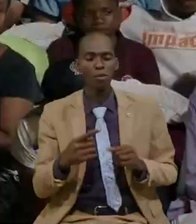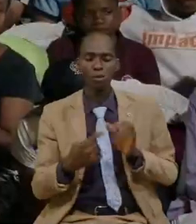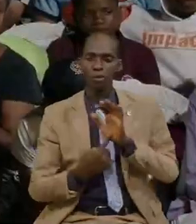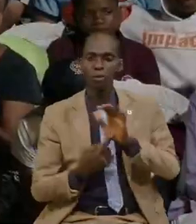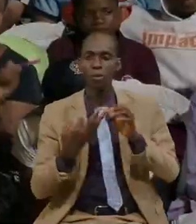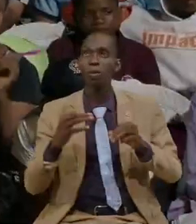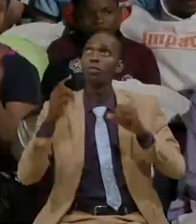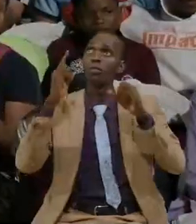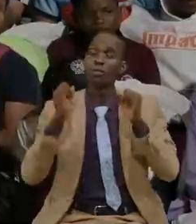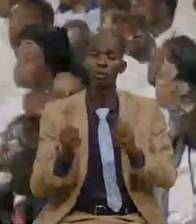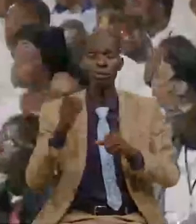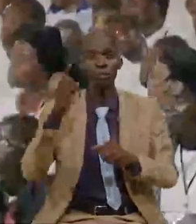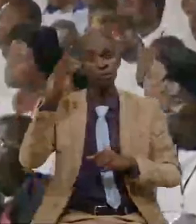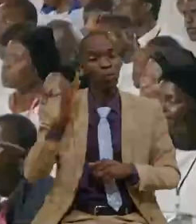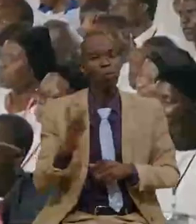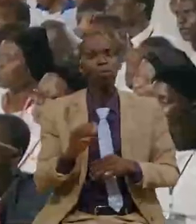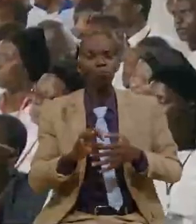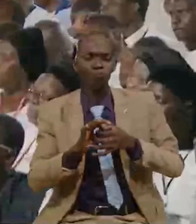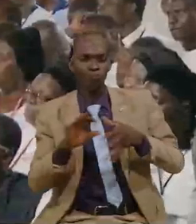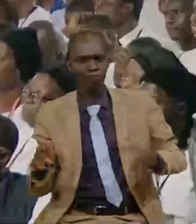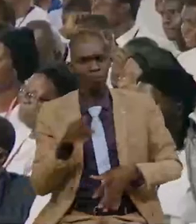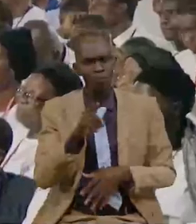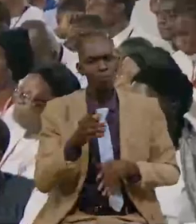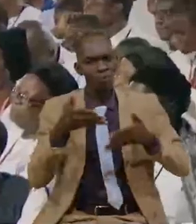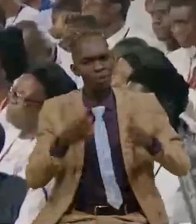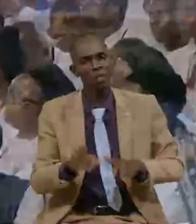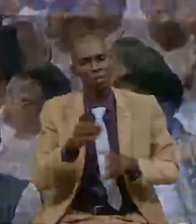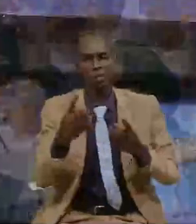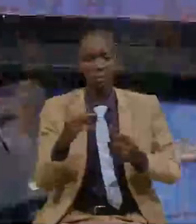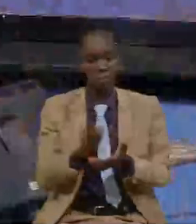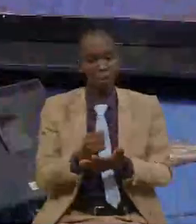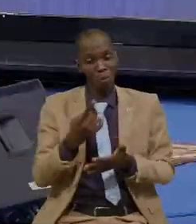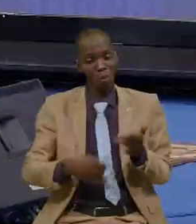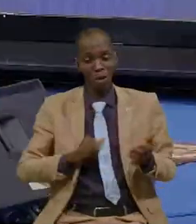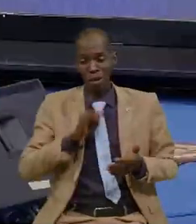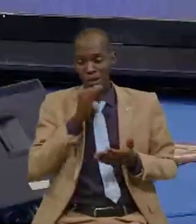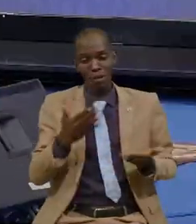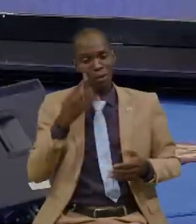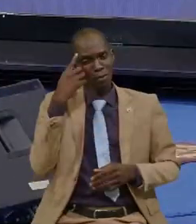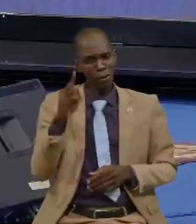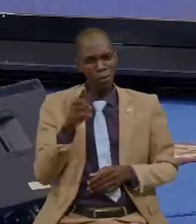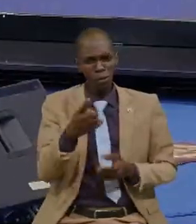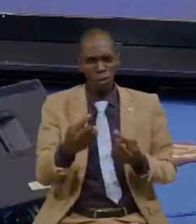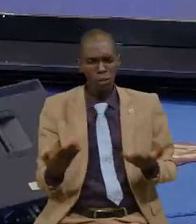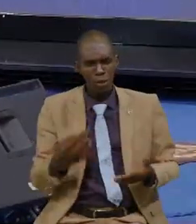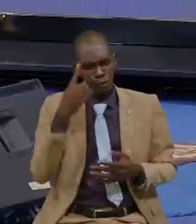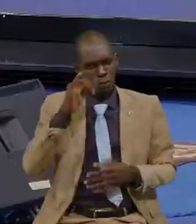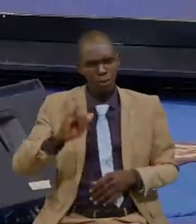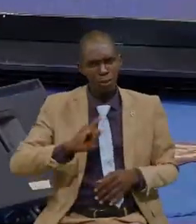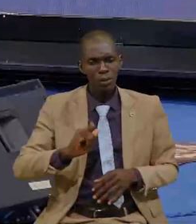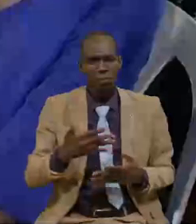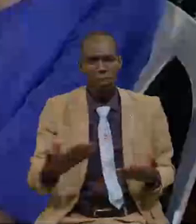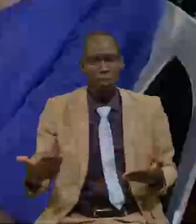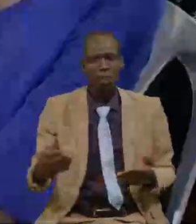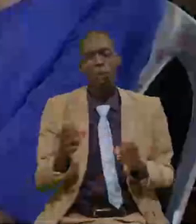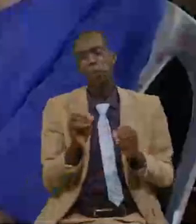manifestation, déliez-le et laissez-le aller. Je suis venu pour cela. Est-ce que vous êtes venu pour le même